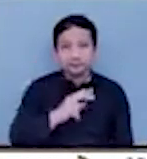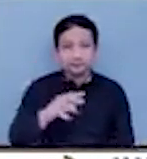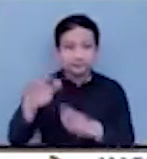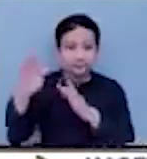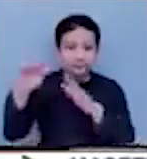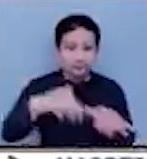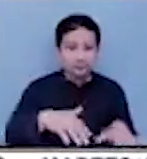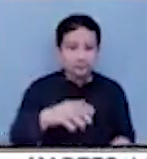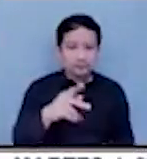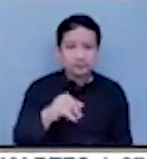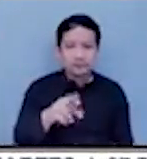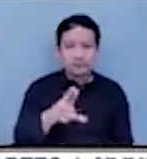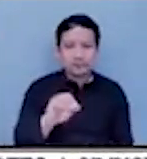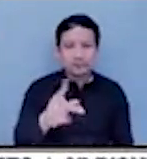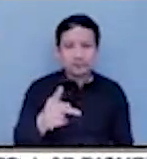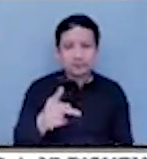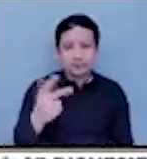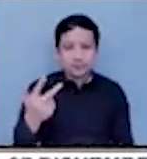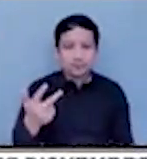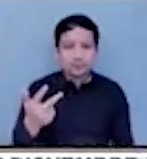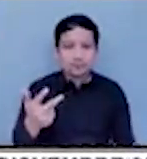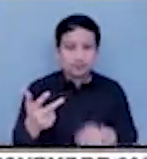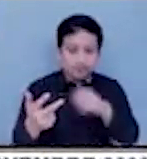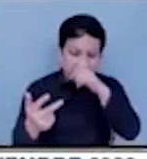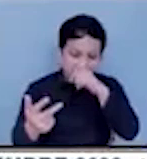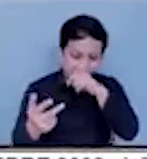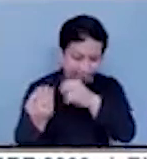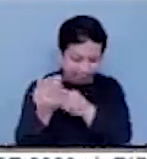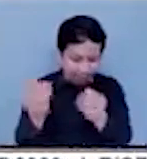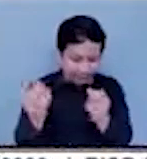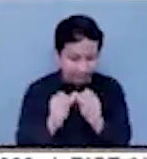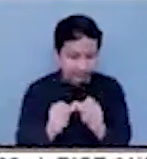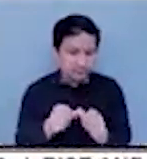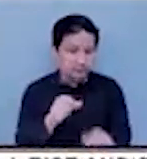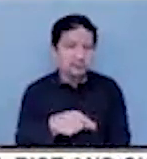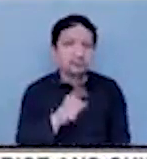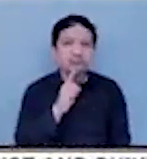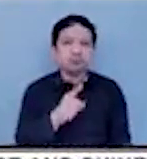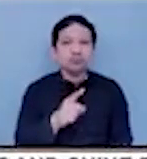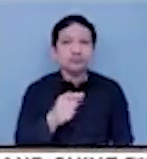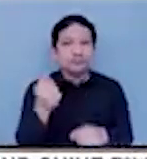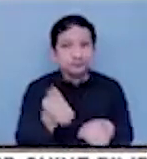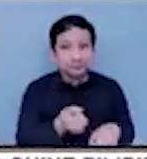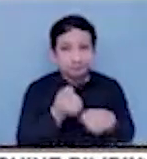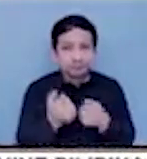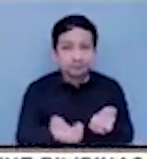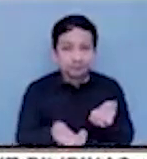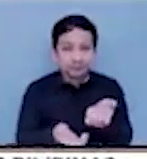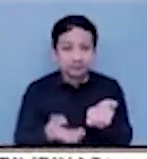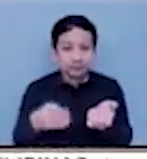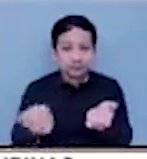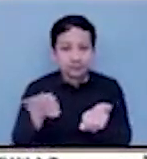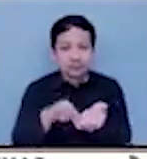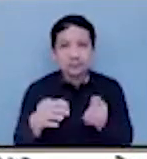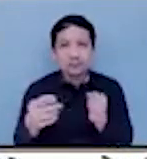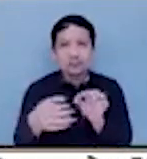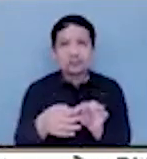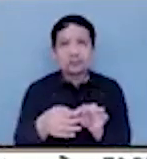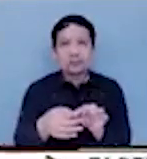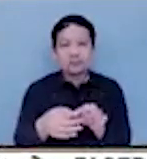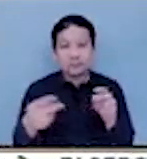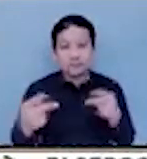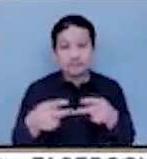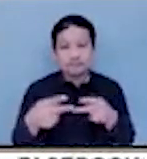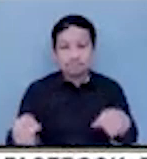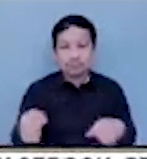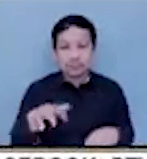Barangay Mialen. Dahil sa tindi ng pagbaha, kinailangang magbangka ang rescuers para maabot ang mga biktima. Kinailangan din